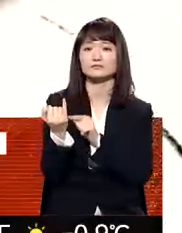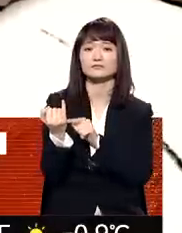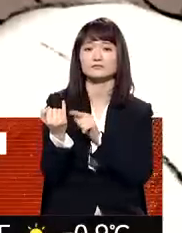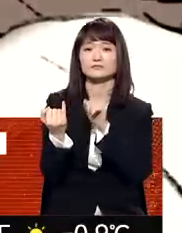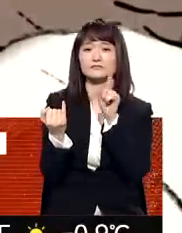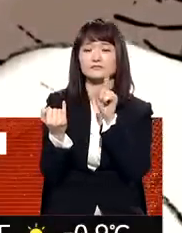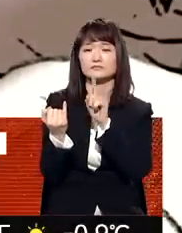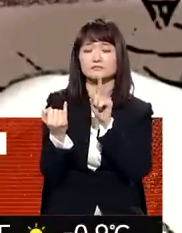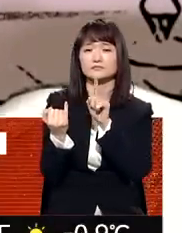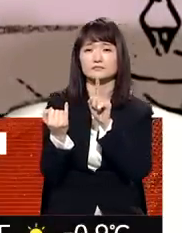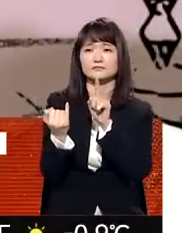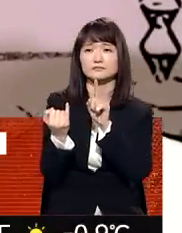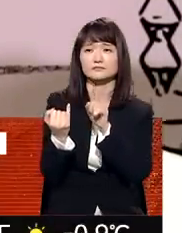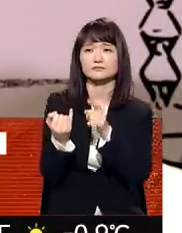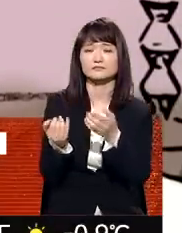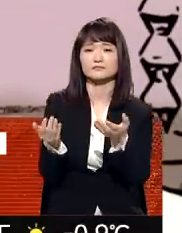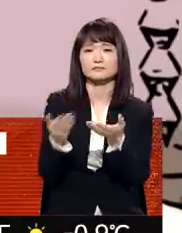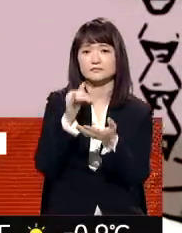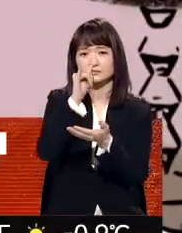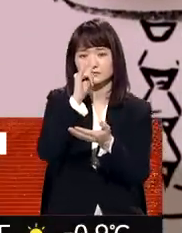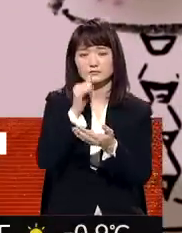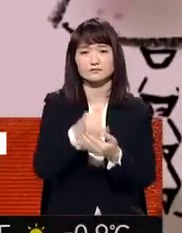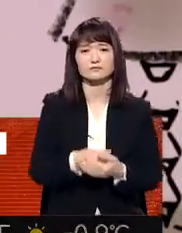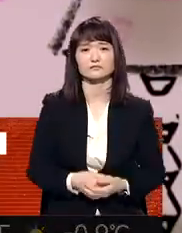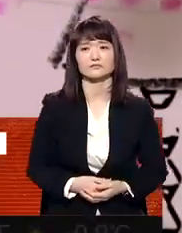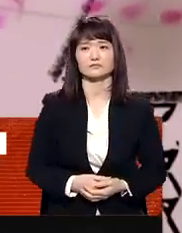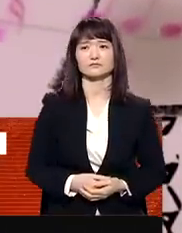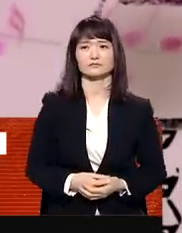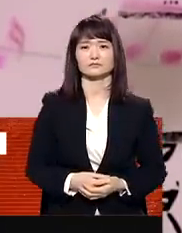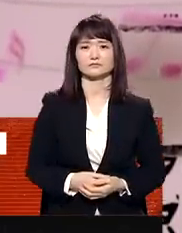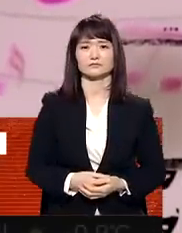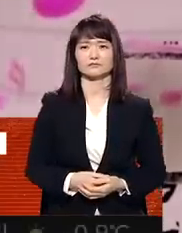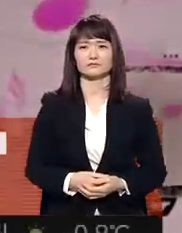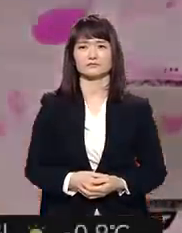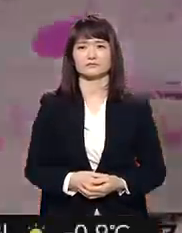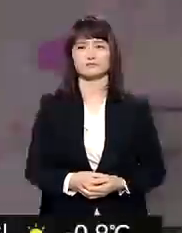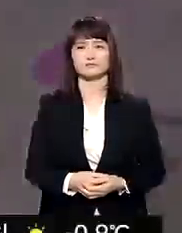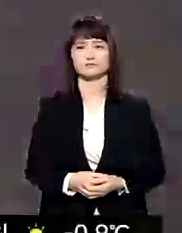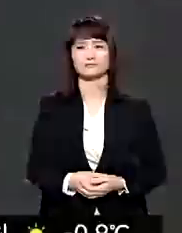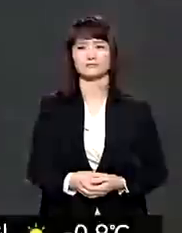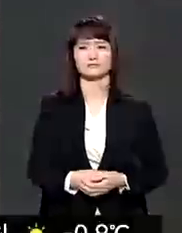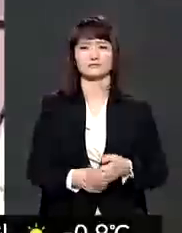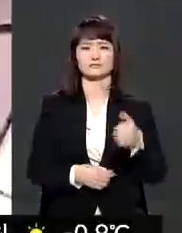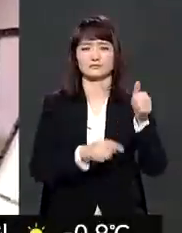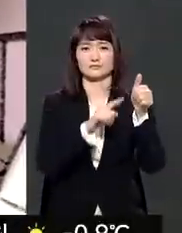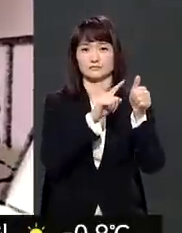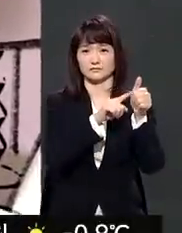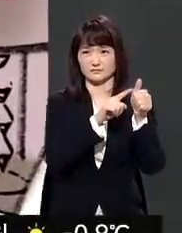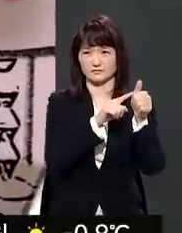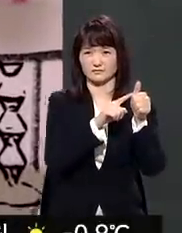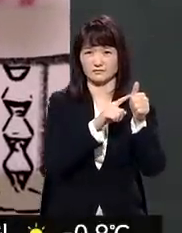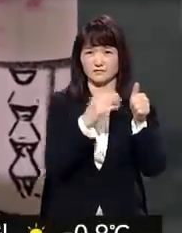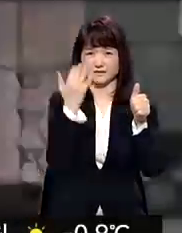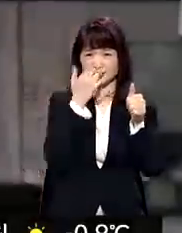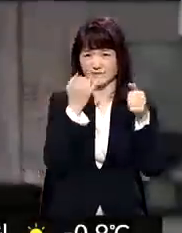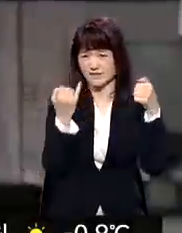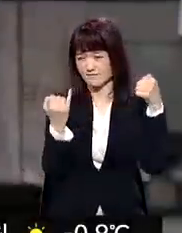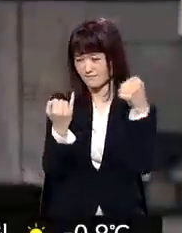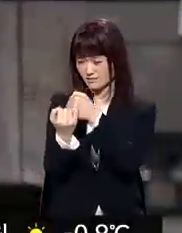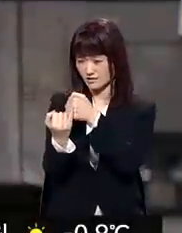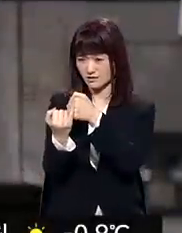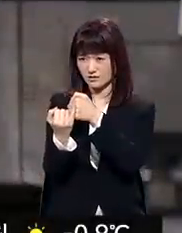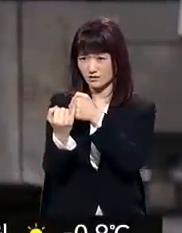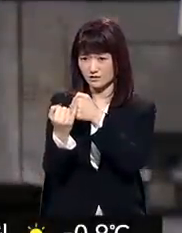이후에 행적이 또 있었죠 그렇습니다 아까 거장이라 그런데 말을 바꾸겠습니다 피고인이 사실은 성폭행을 했습니다